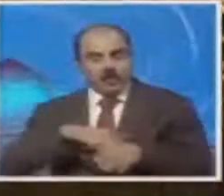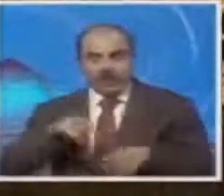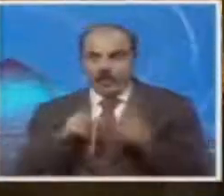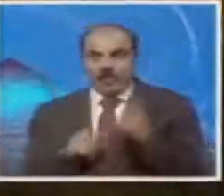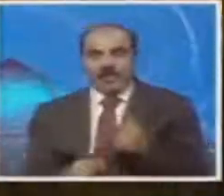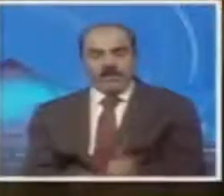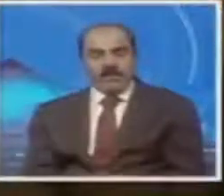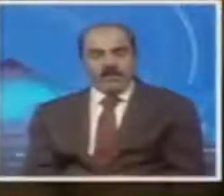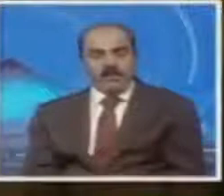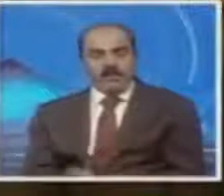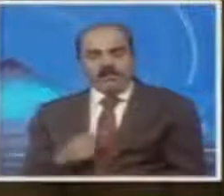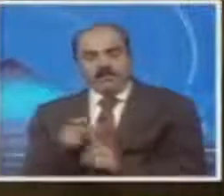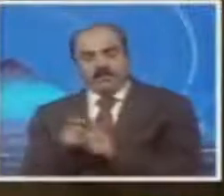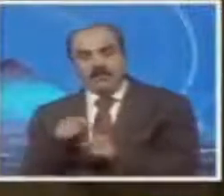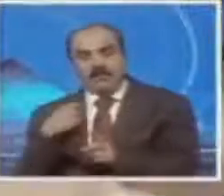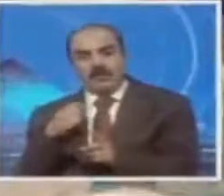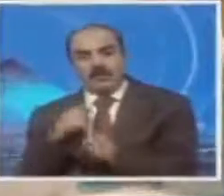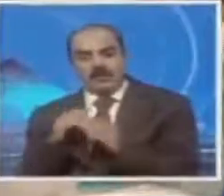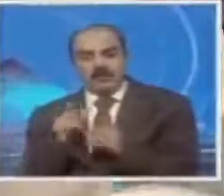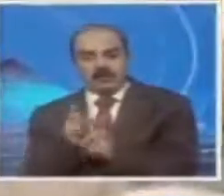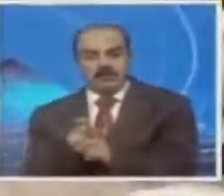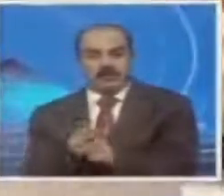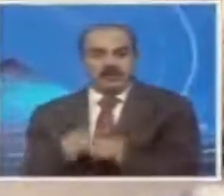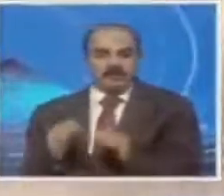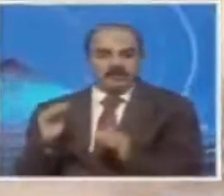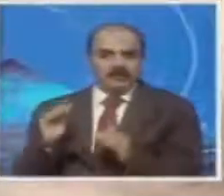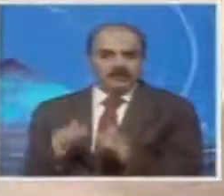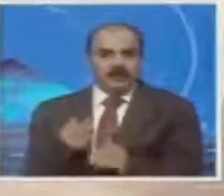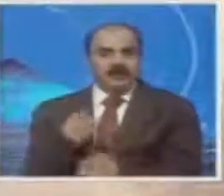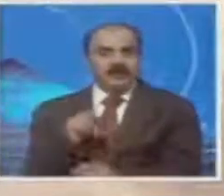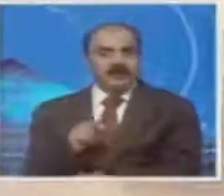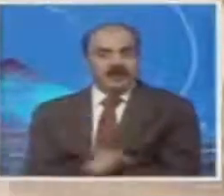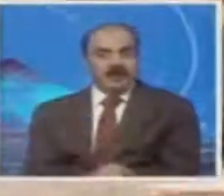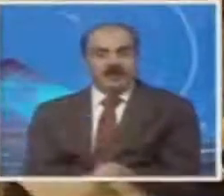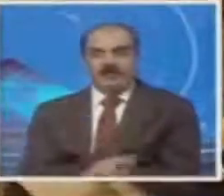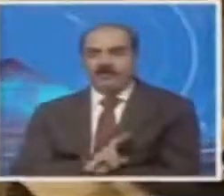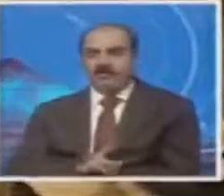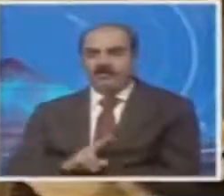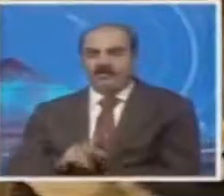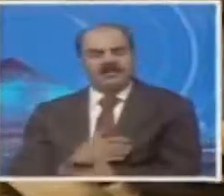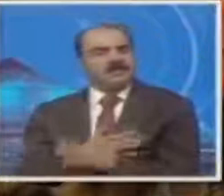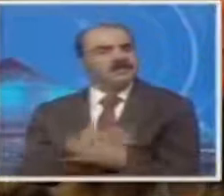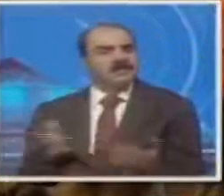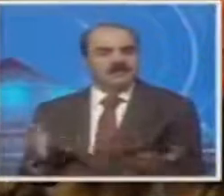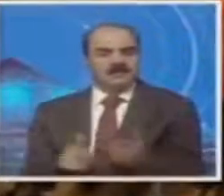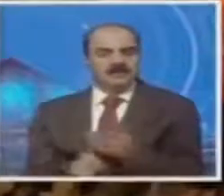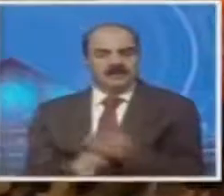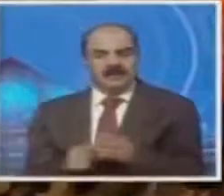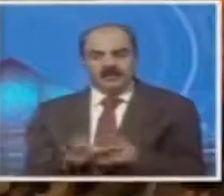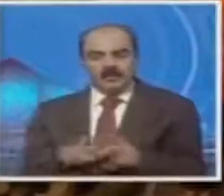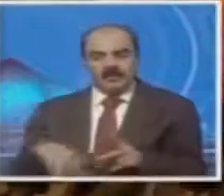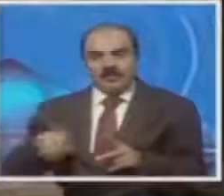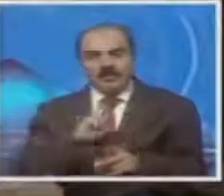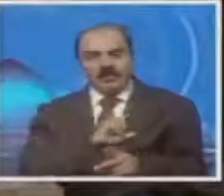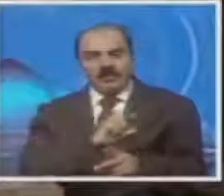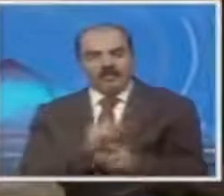واحد برعاية رئيس الجمهورية تصل إلى 30% على كافة المستلزمات التي يحتاجها الطلاب